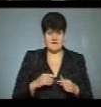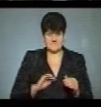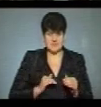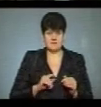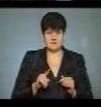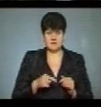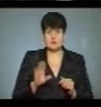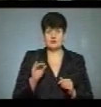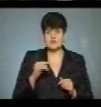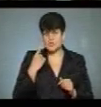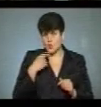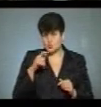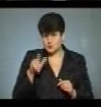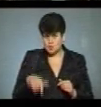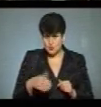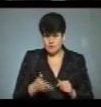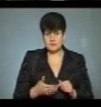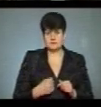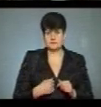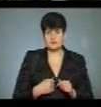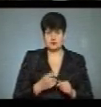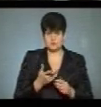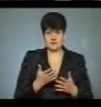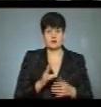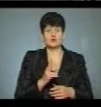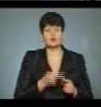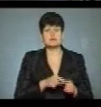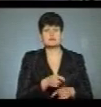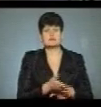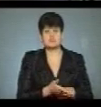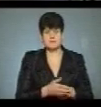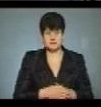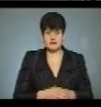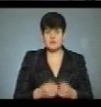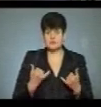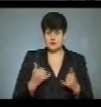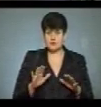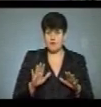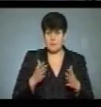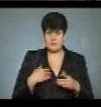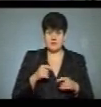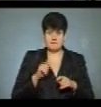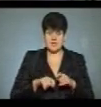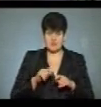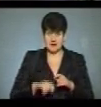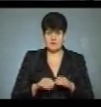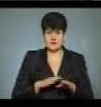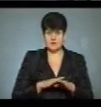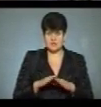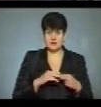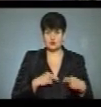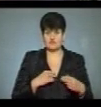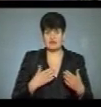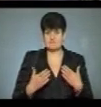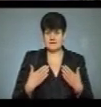вимагати посвідчення особи, тобто щоб ідентифікувати цього працівника. Ми на даний момент перевіряємо дотримання трудових